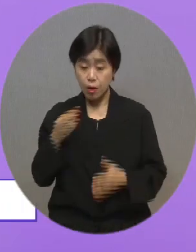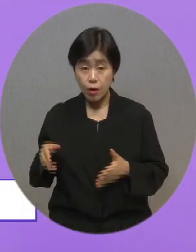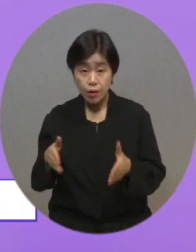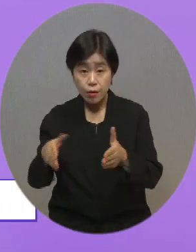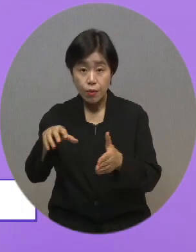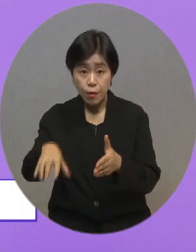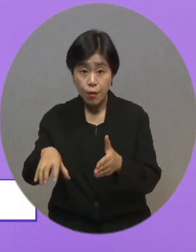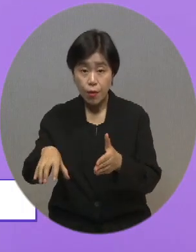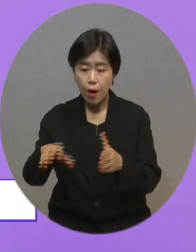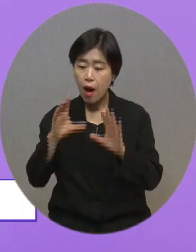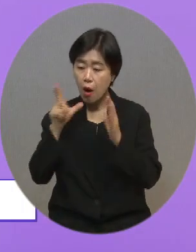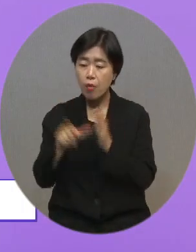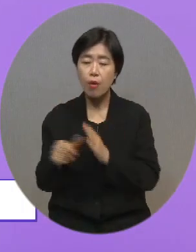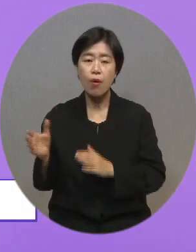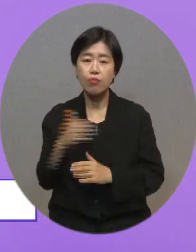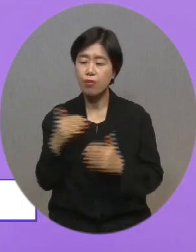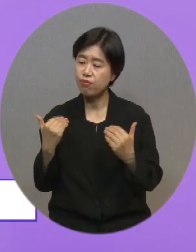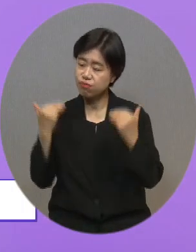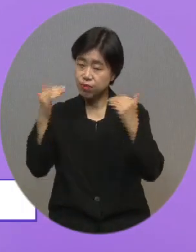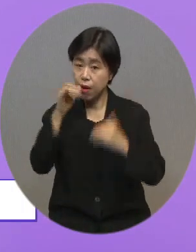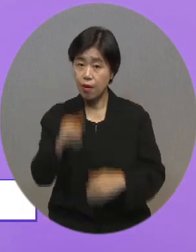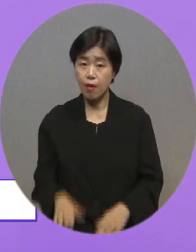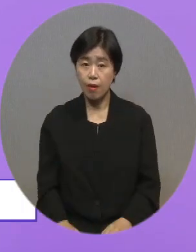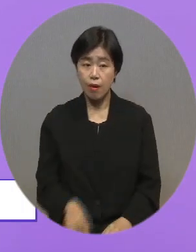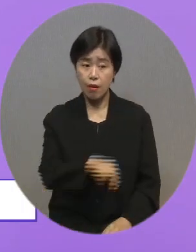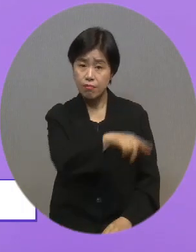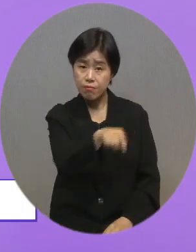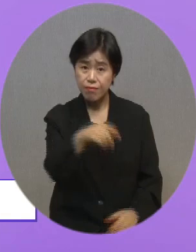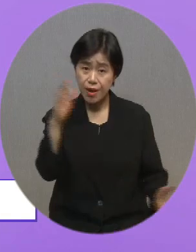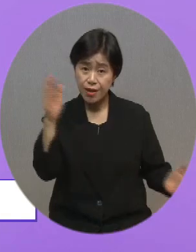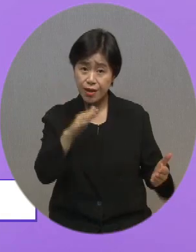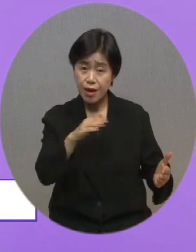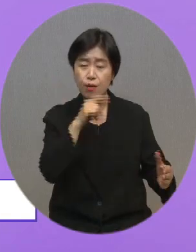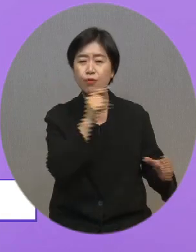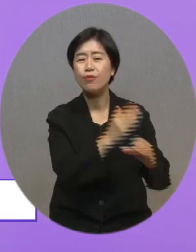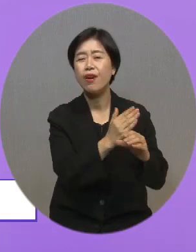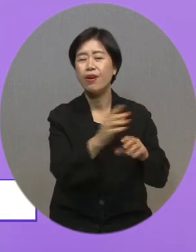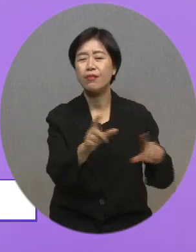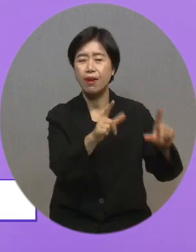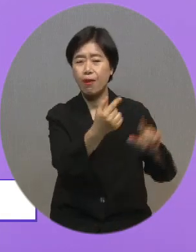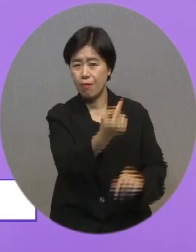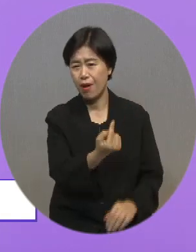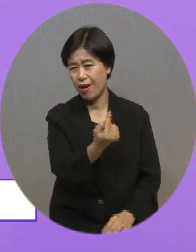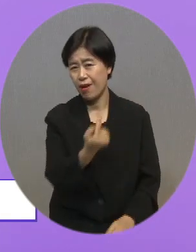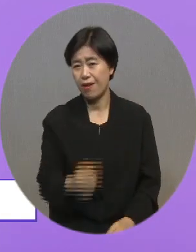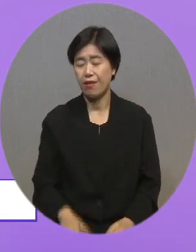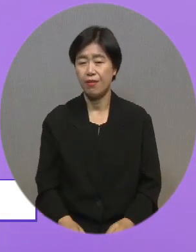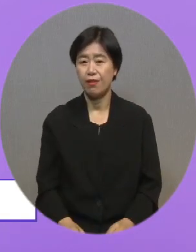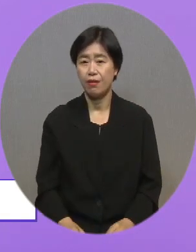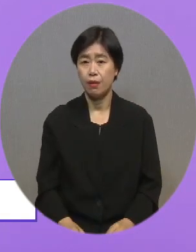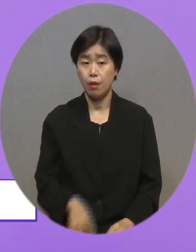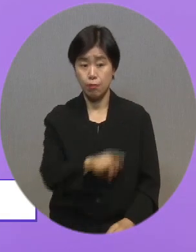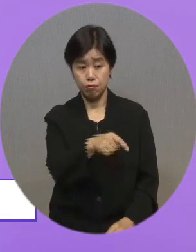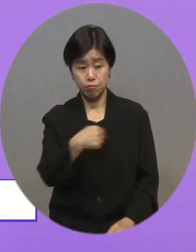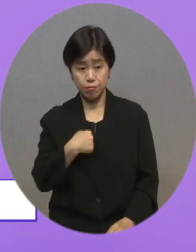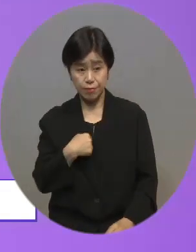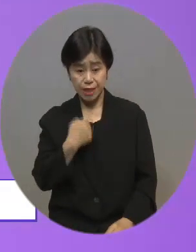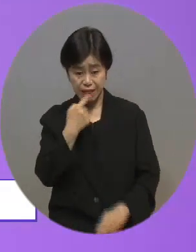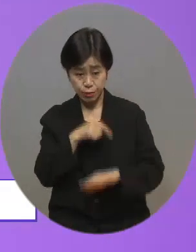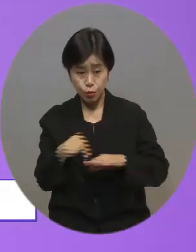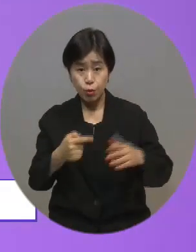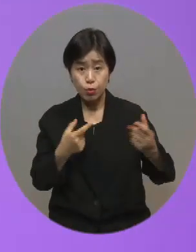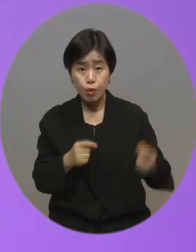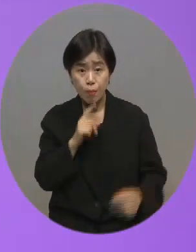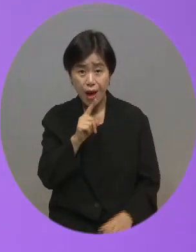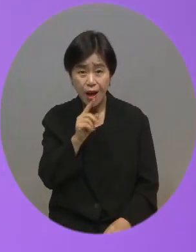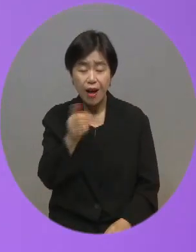살았던 사람이고, 그 친구들 같은 경우는 양강도나 보통 환경북도에서 살다가 온 친구들이었는데, 뭐 같은 민족이라고 말을